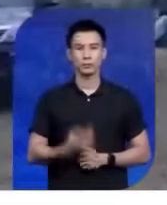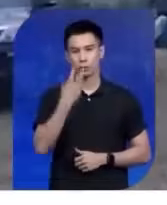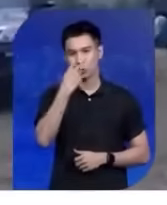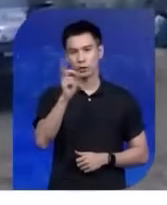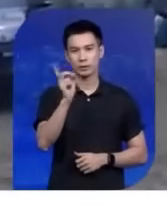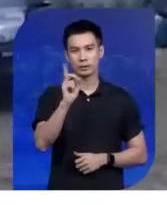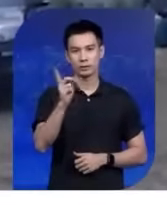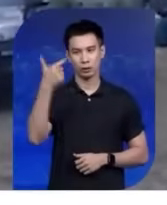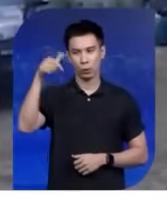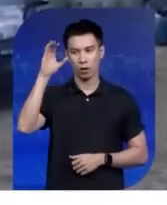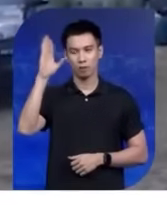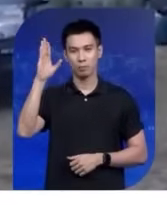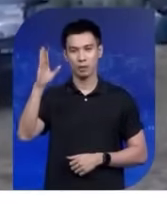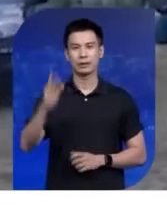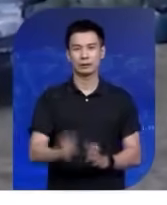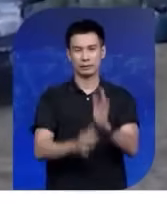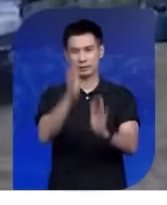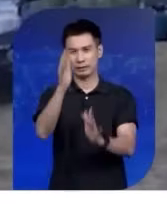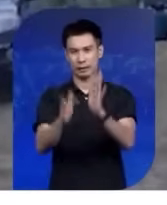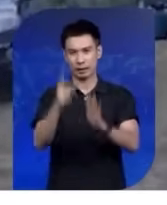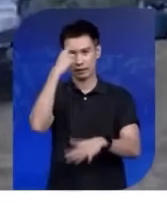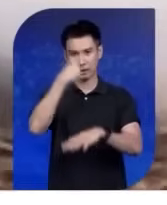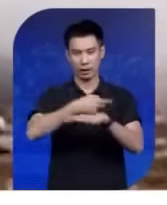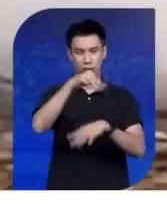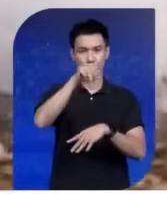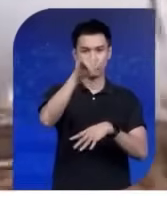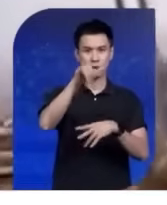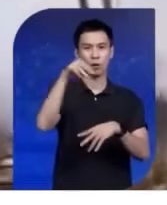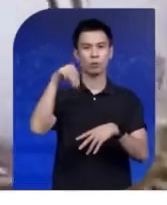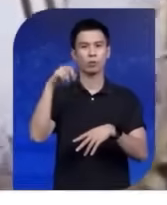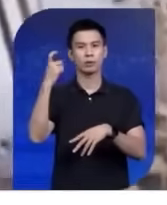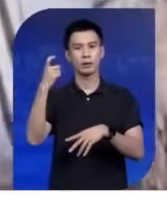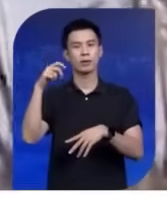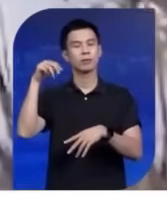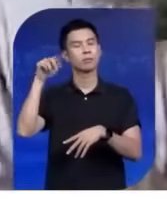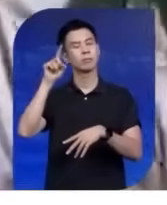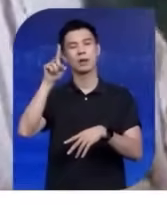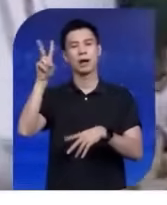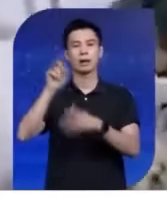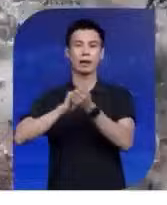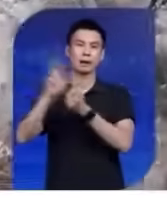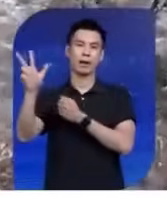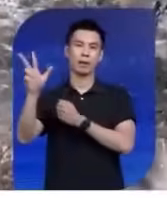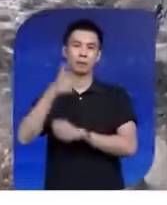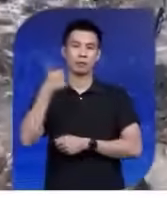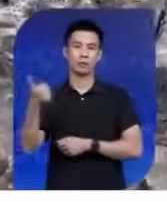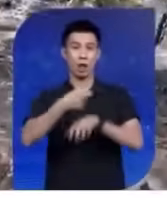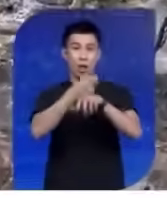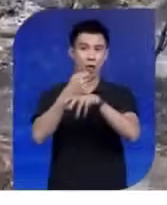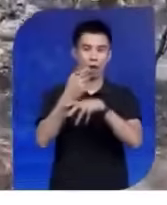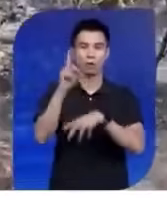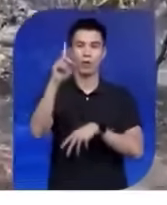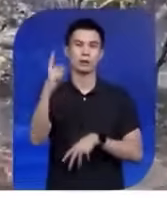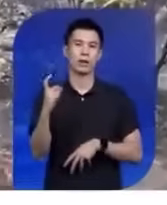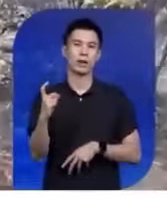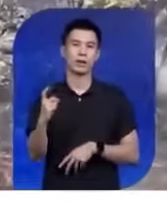Quảng Bình đã liên tiếp xảy ra cháy vào ngày mùng 6 mùng 9 và 12 tháng 8 khiến một người thiệt mạng khi tham gia chữa cháy rừng